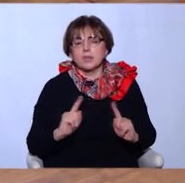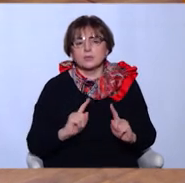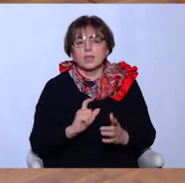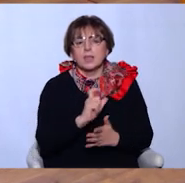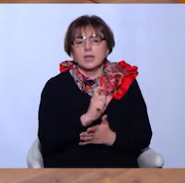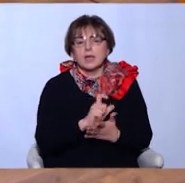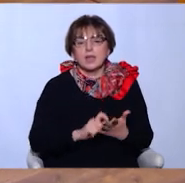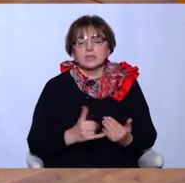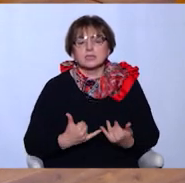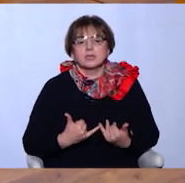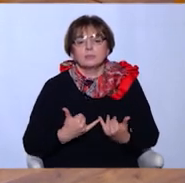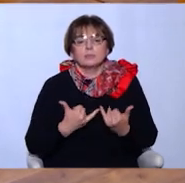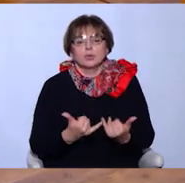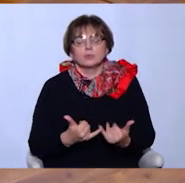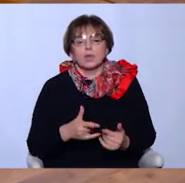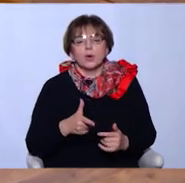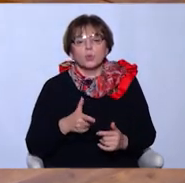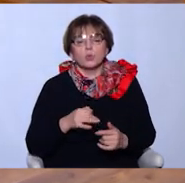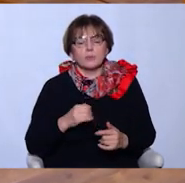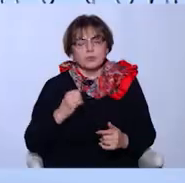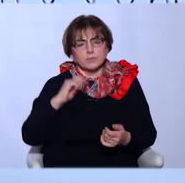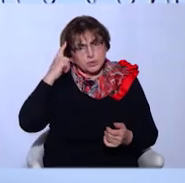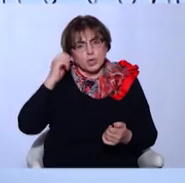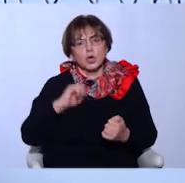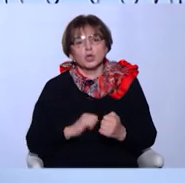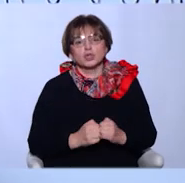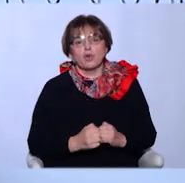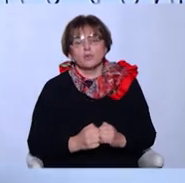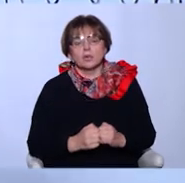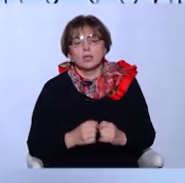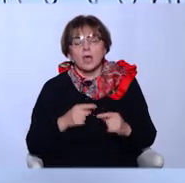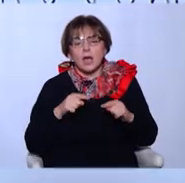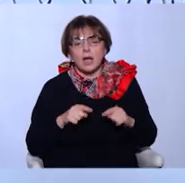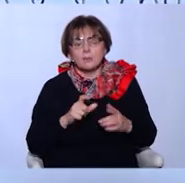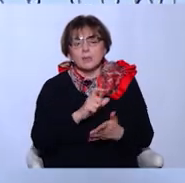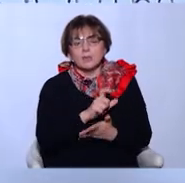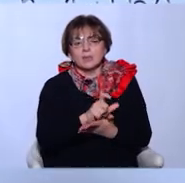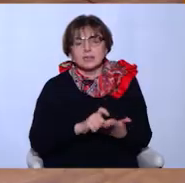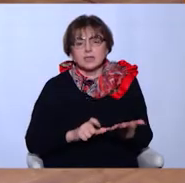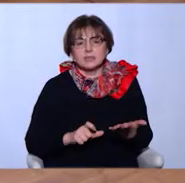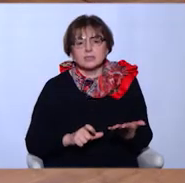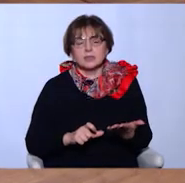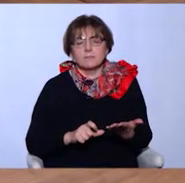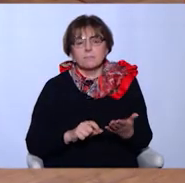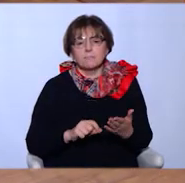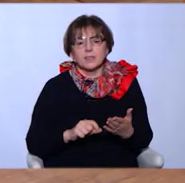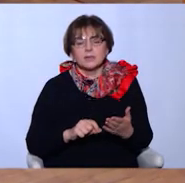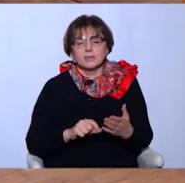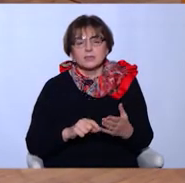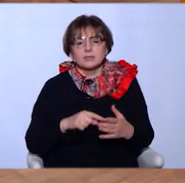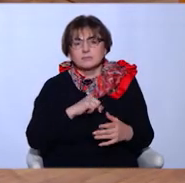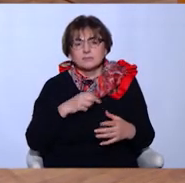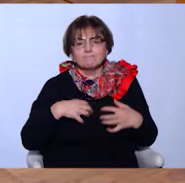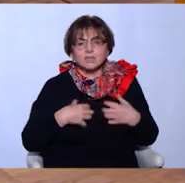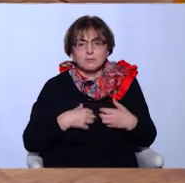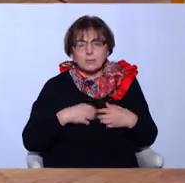ლექსი მიუძღვნა გურამიშვილის ხსოვნას. და აი ამ ლექსიდან სამწუხაროდ მთლიანად